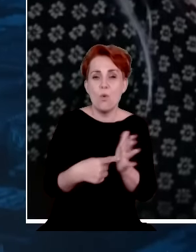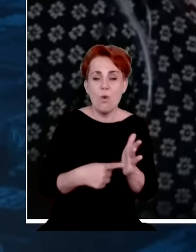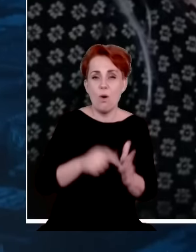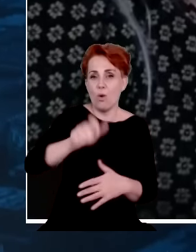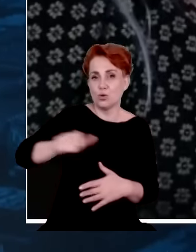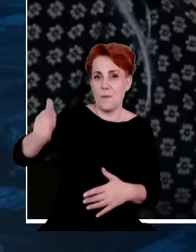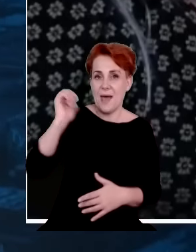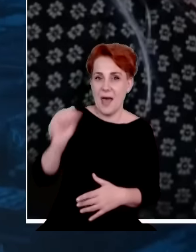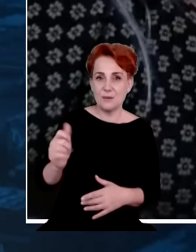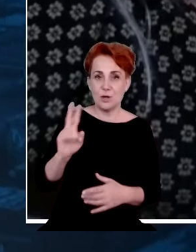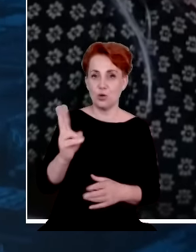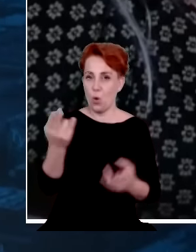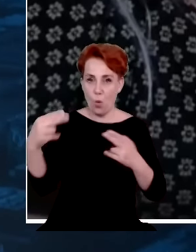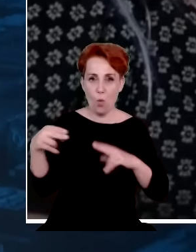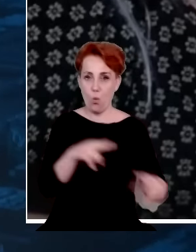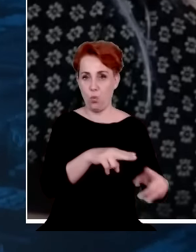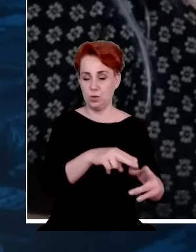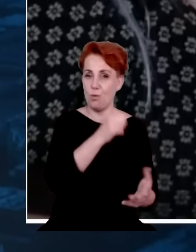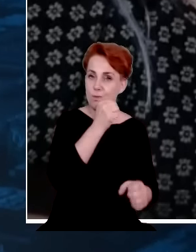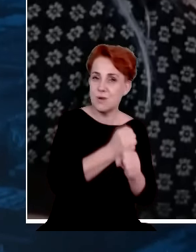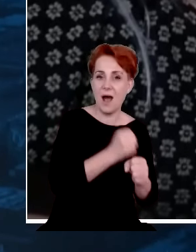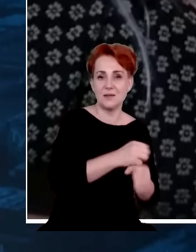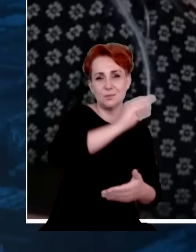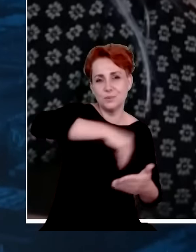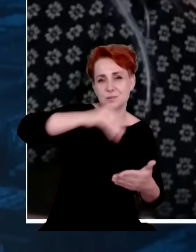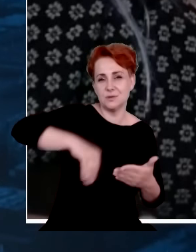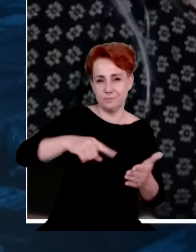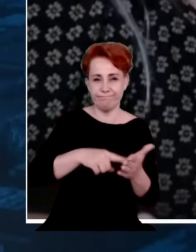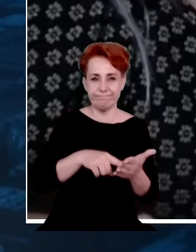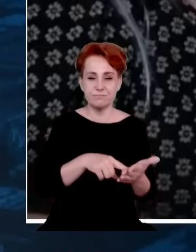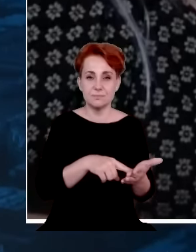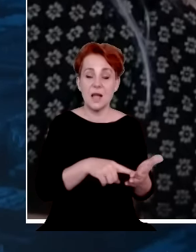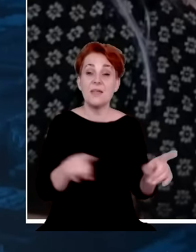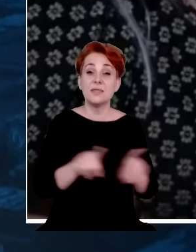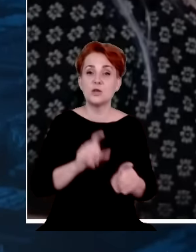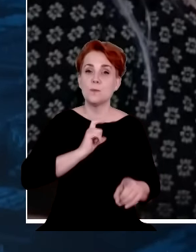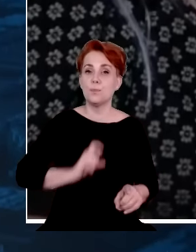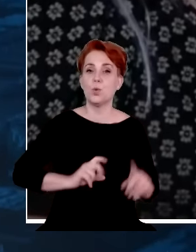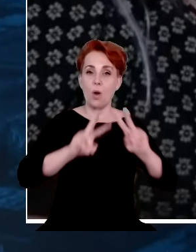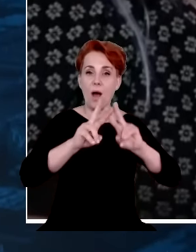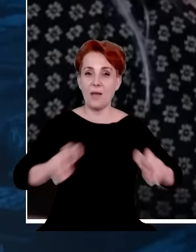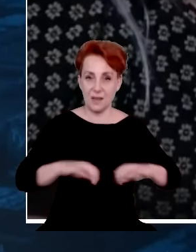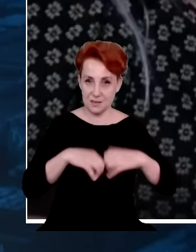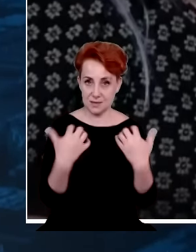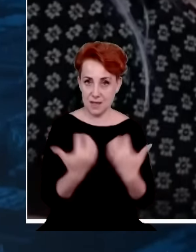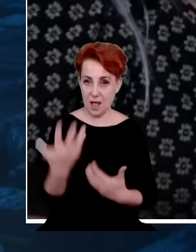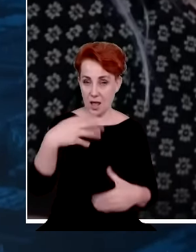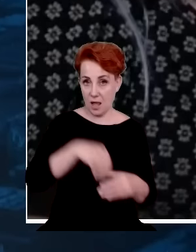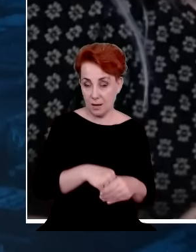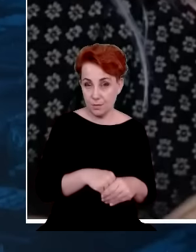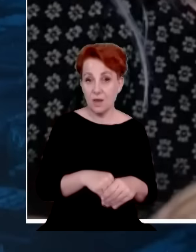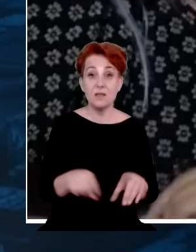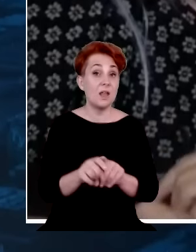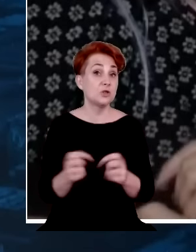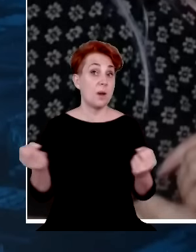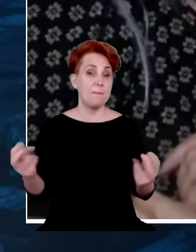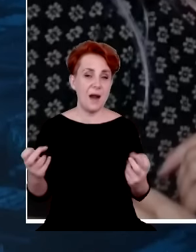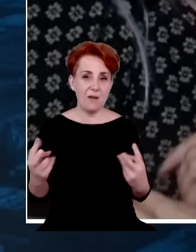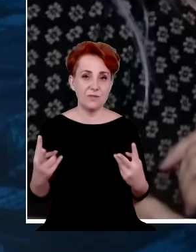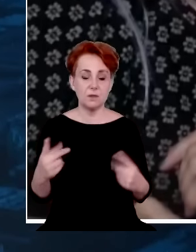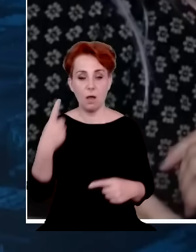którzy brali udział w pracach komisji łącznie z biurem analiz sejmowych z prawnikami zwrócili